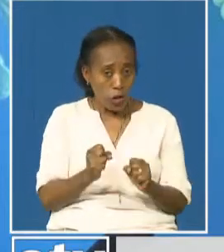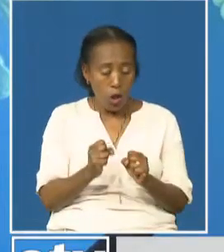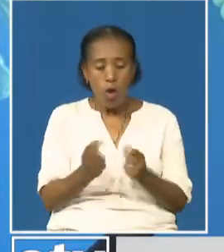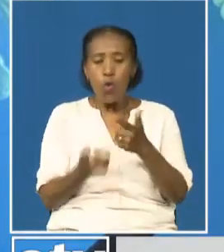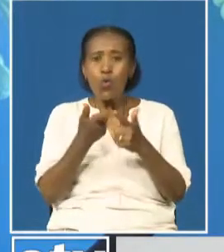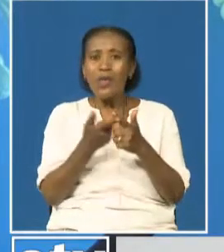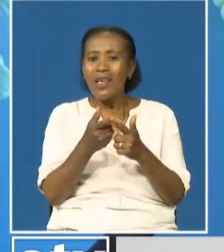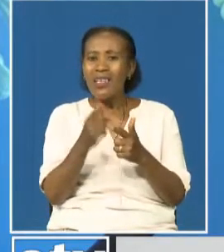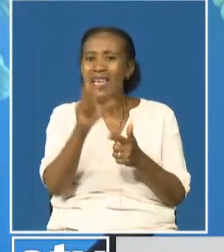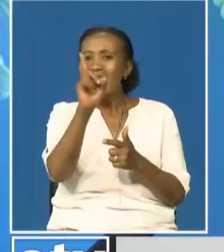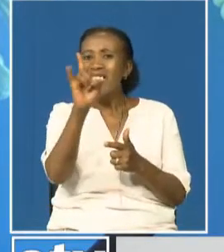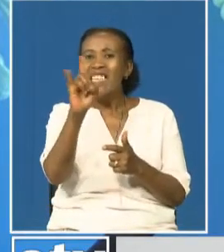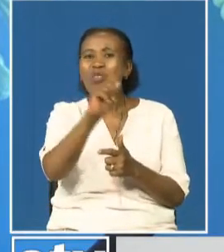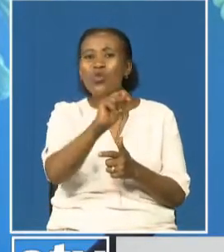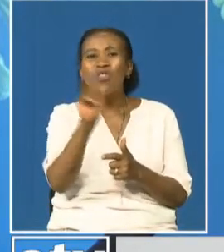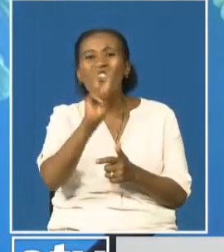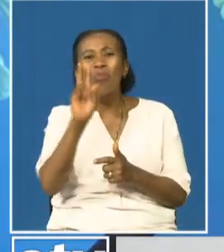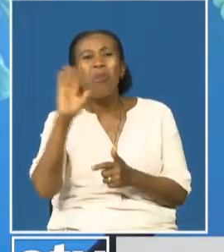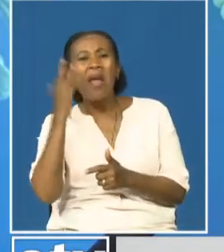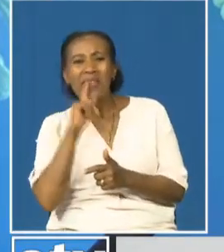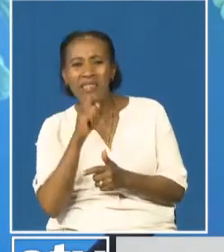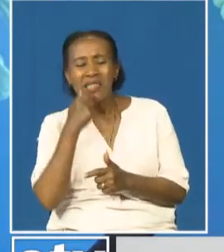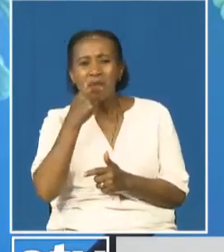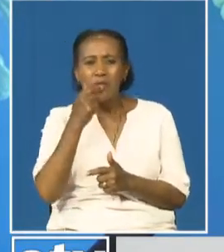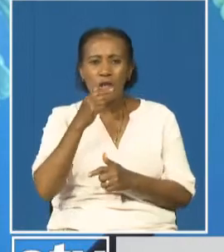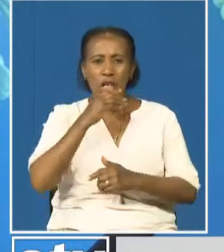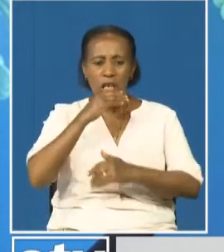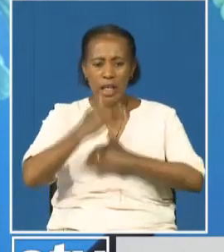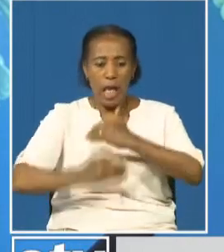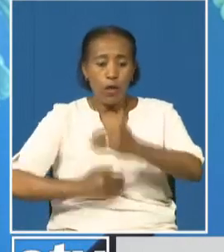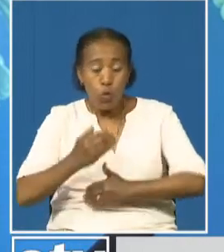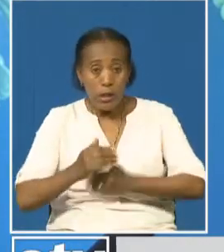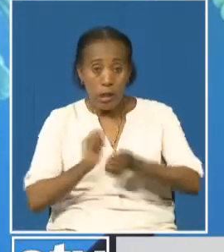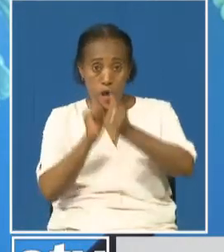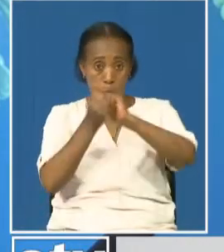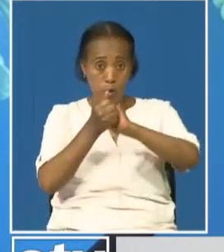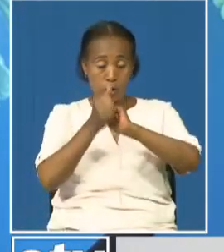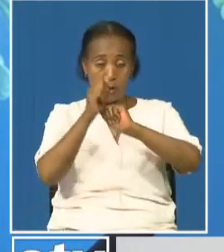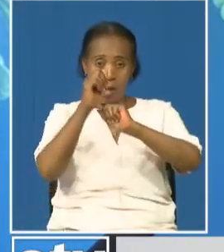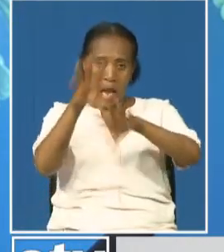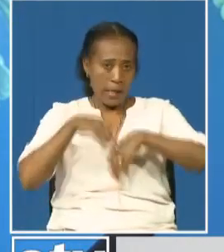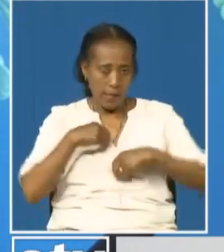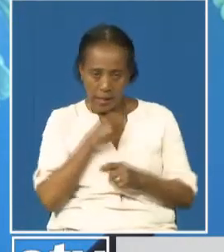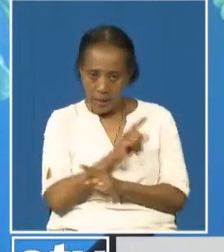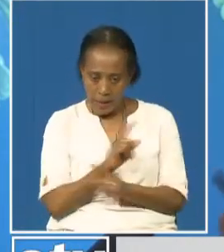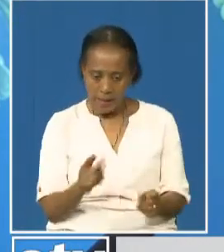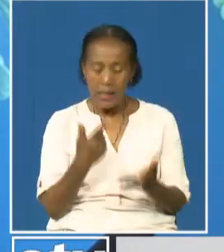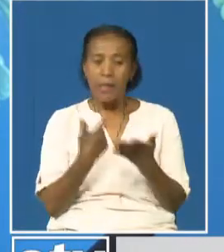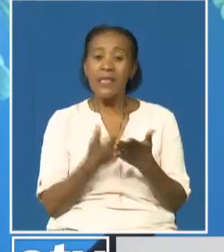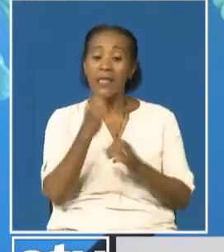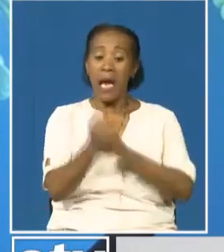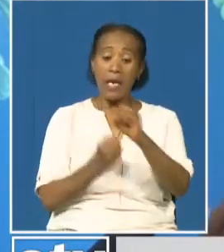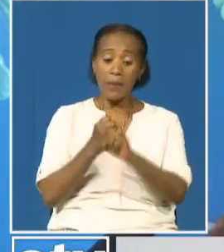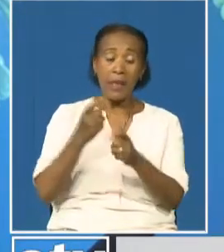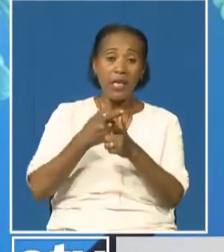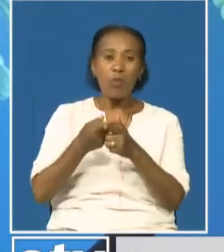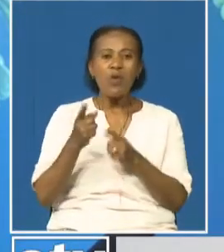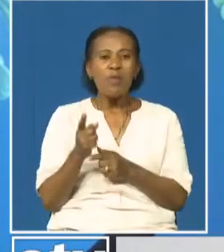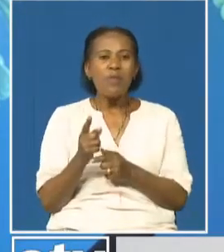ሁለተኛ በይዘት አኳያም ቅድም የተባለው ይሄ የትውልድ ለውጥ መኖሩን አፕሪሼት አለማድረግ፣ በዛ እድሜ ደግሞ ምን ሊወደድ